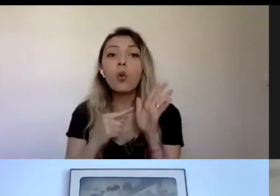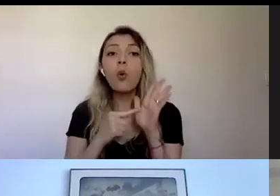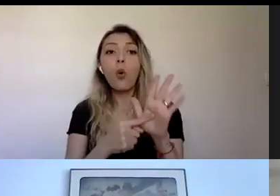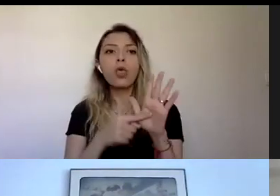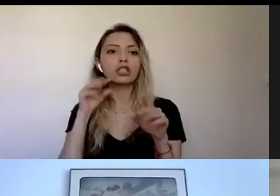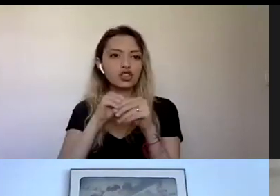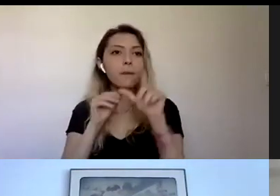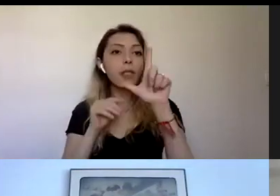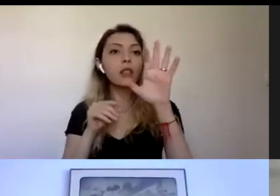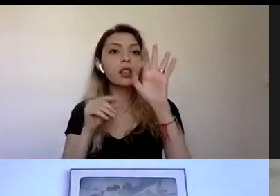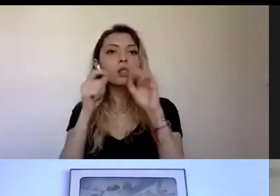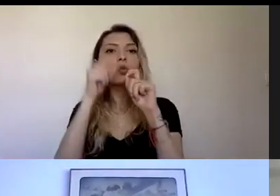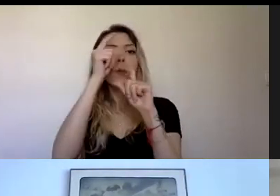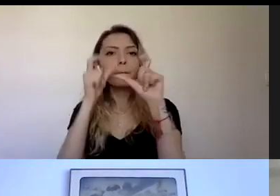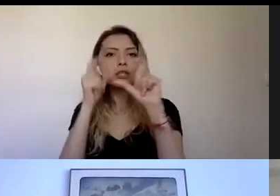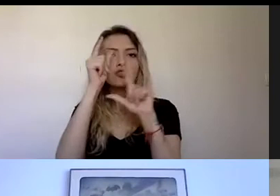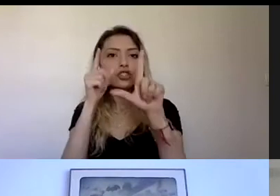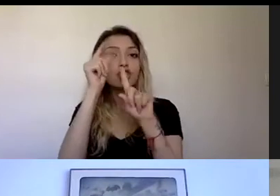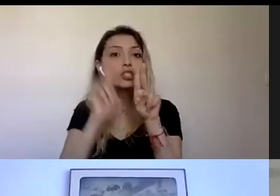miyiz?